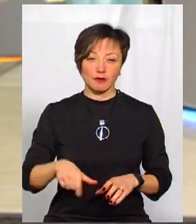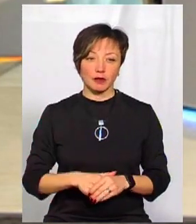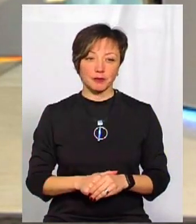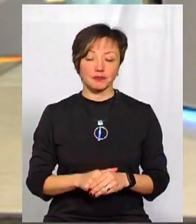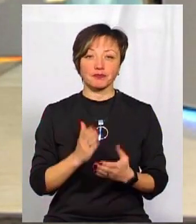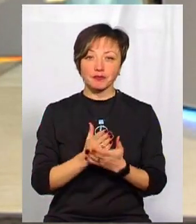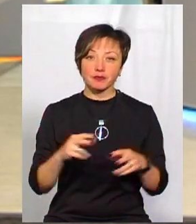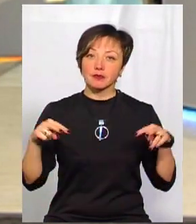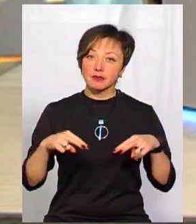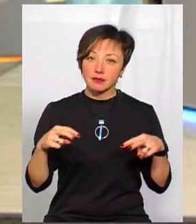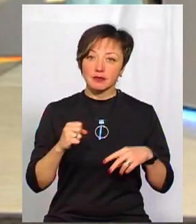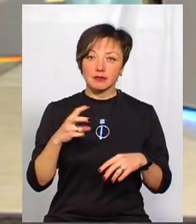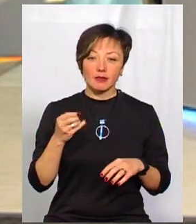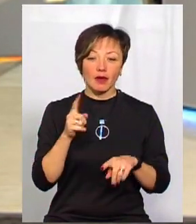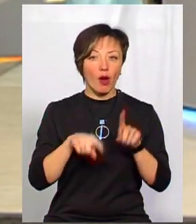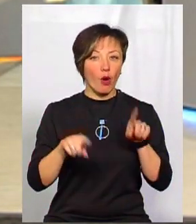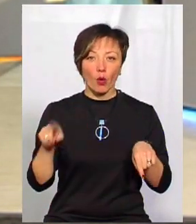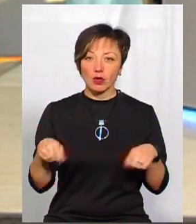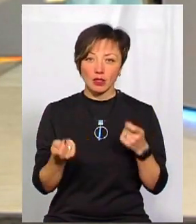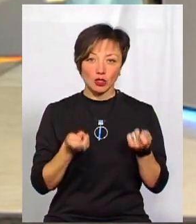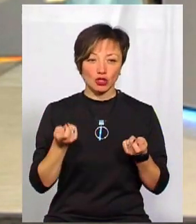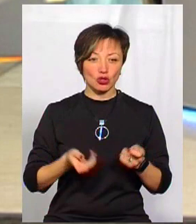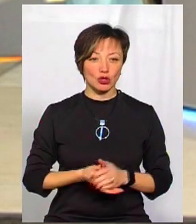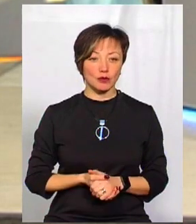але це свідчення не одиничні.